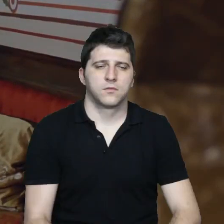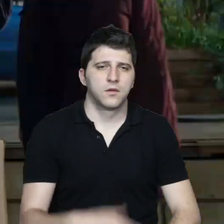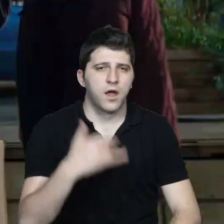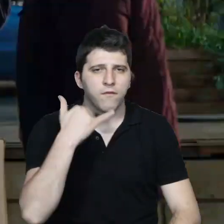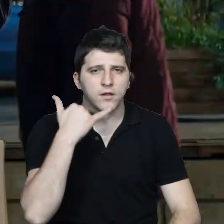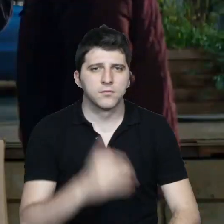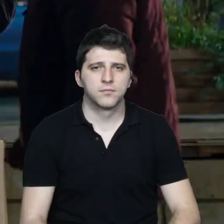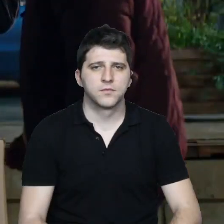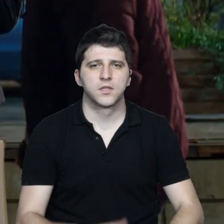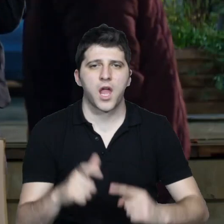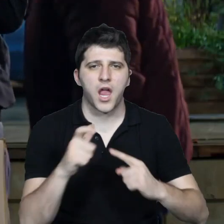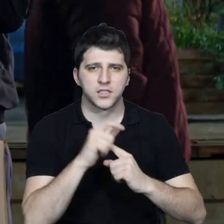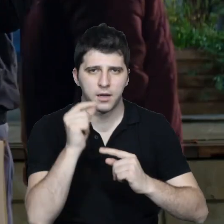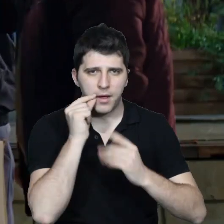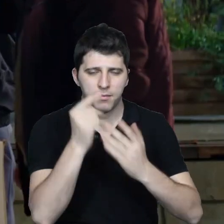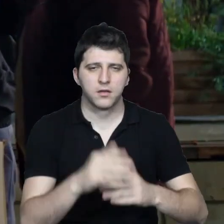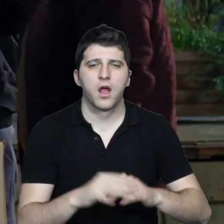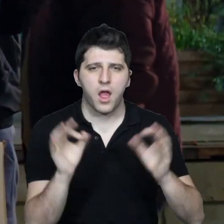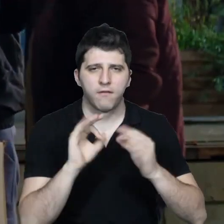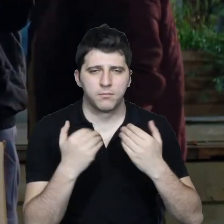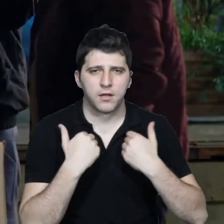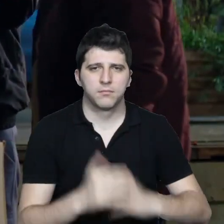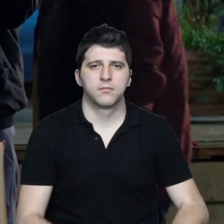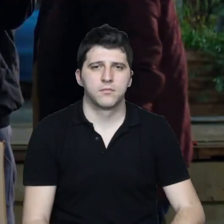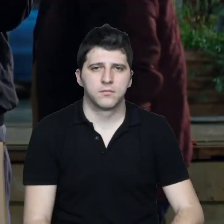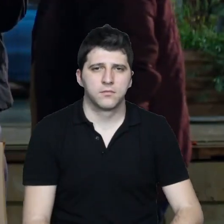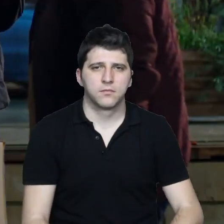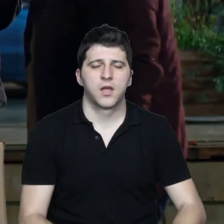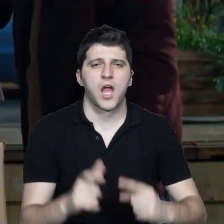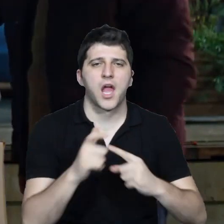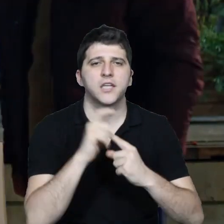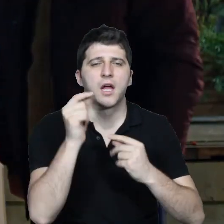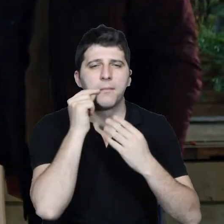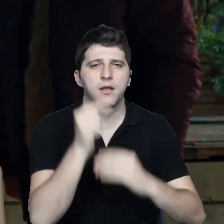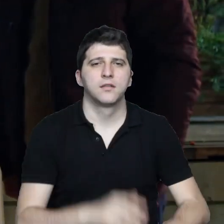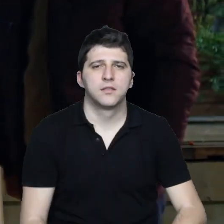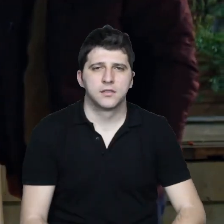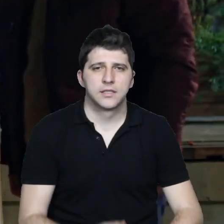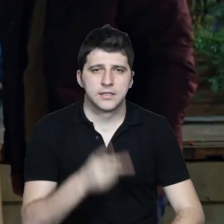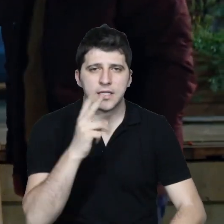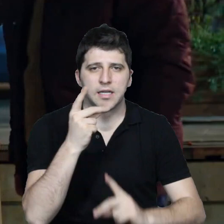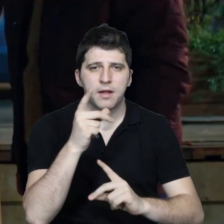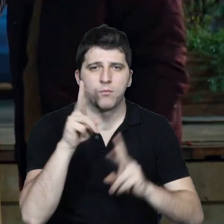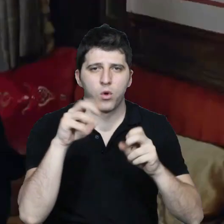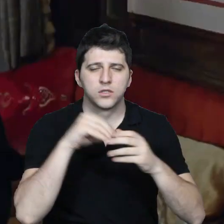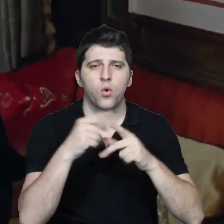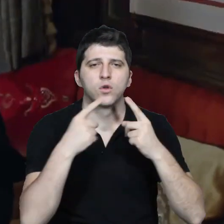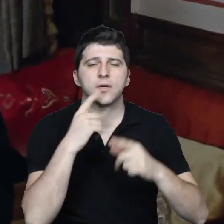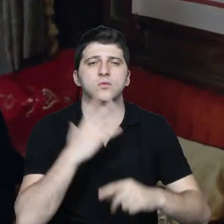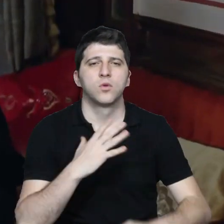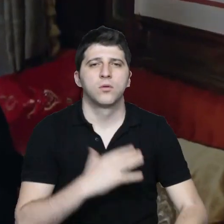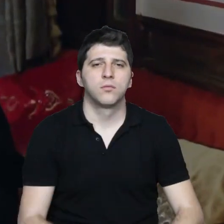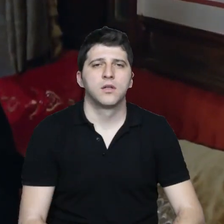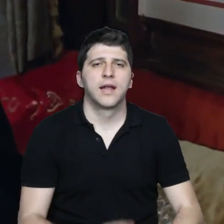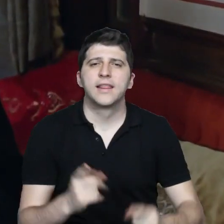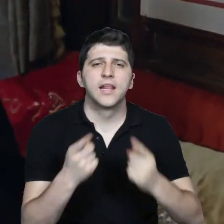Efendim? Ejder Bey mi? Evet benim. Ejder Bey, sizinle İbrahim hakkında konuşmak istiyorum.